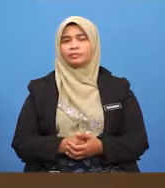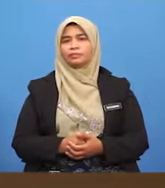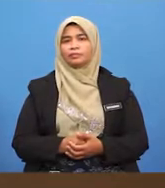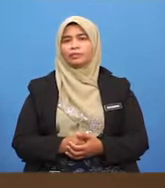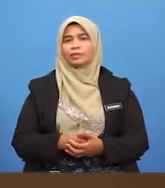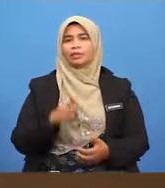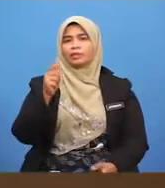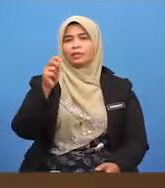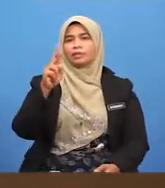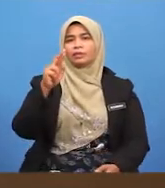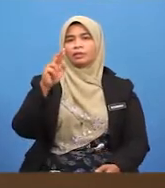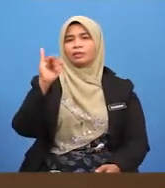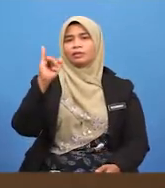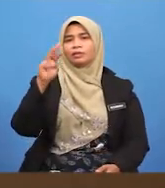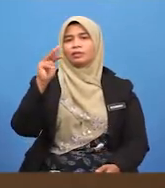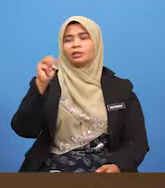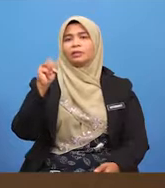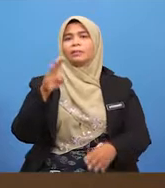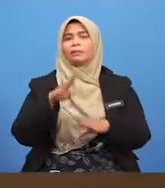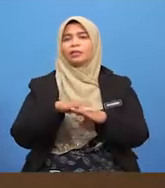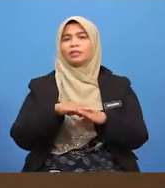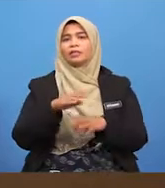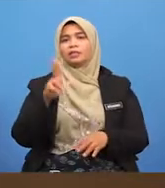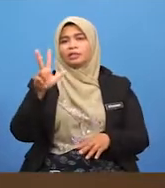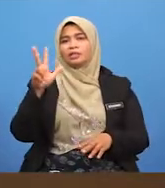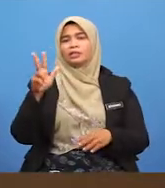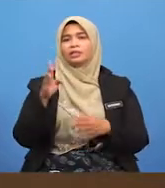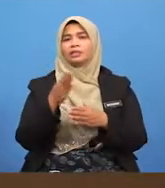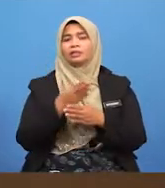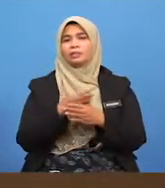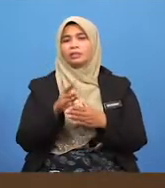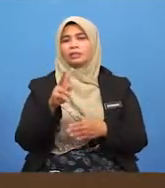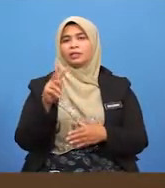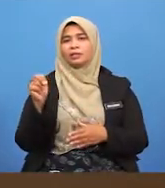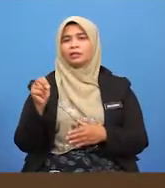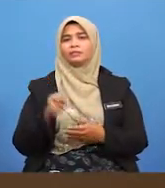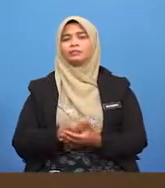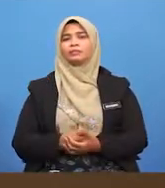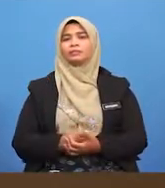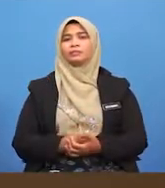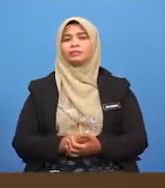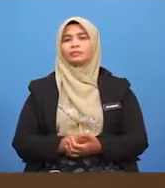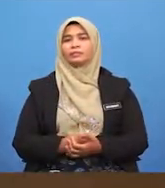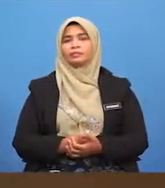stream pada ketiga tiga bahagian 1 2 3